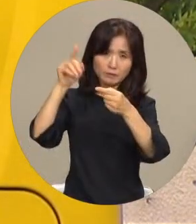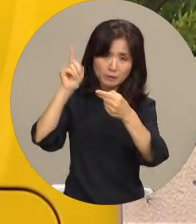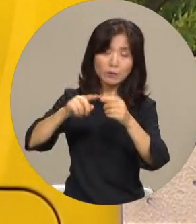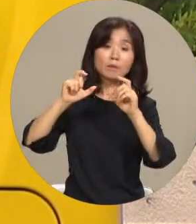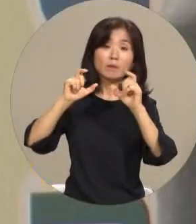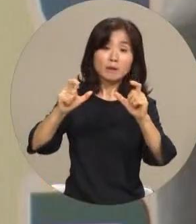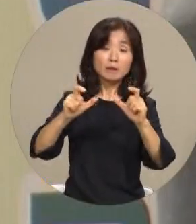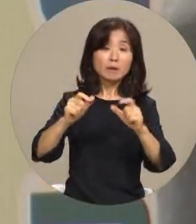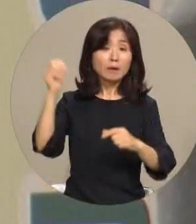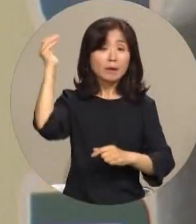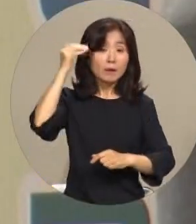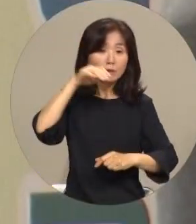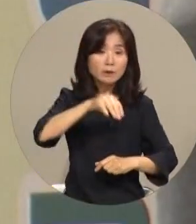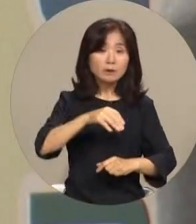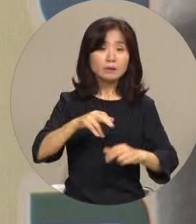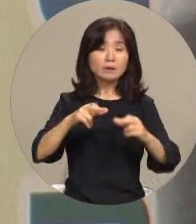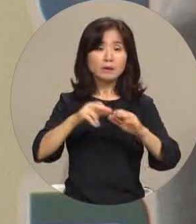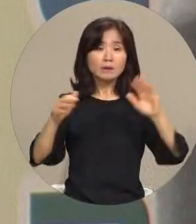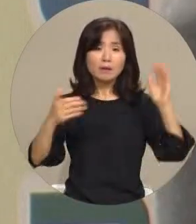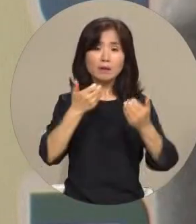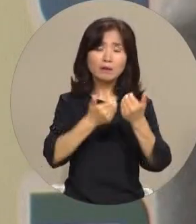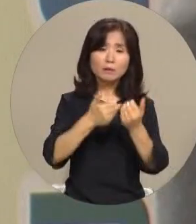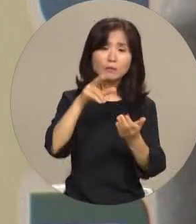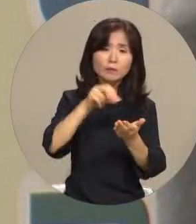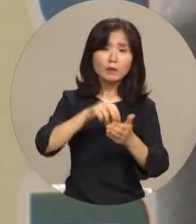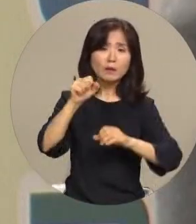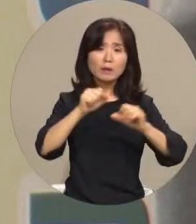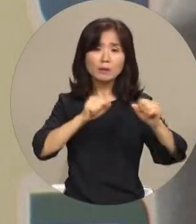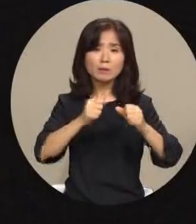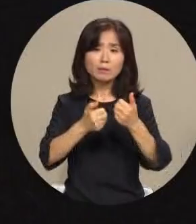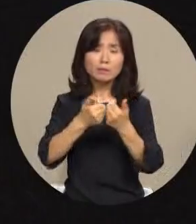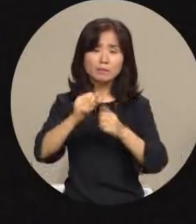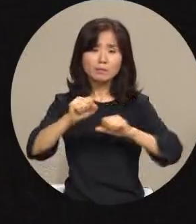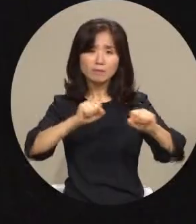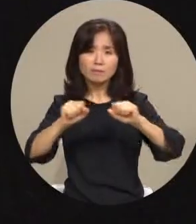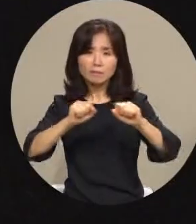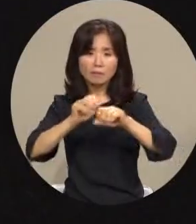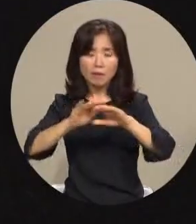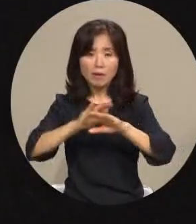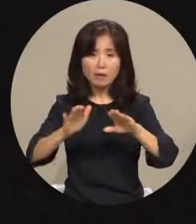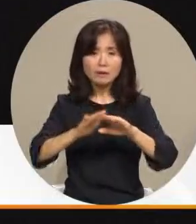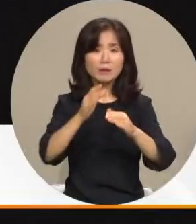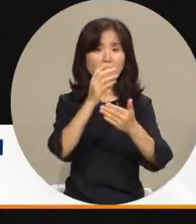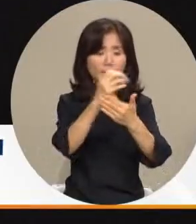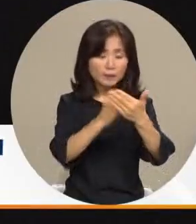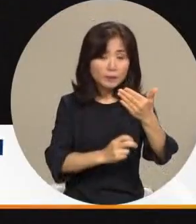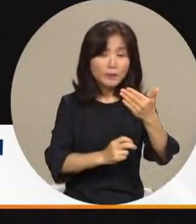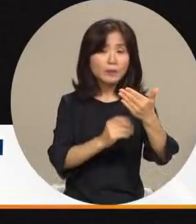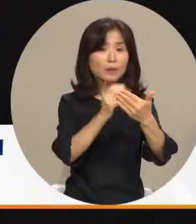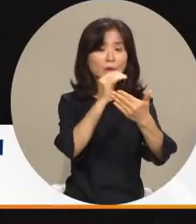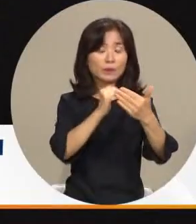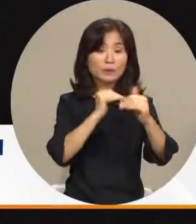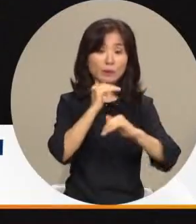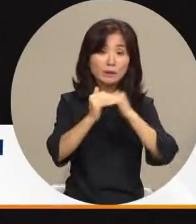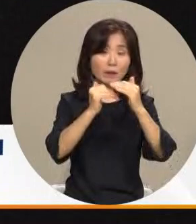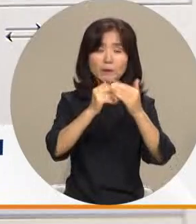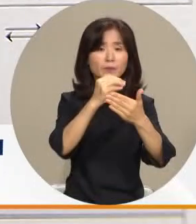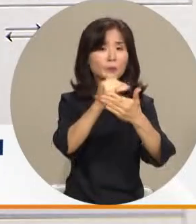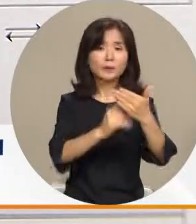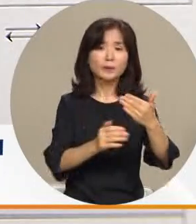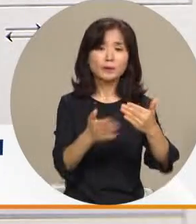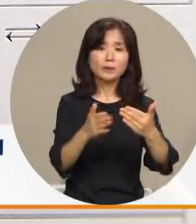갈등과 문제행위에 대응하는 절차나 규정이 없습니다 교권보호위원회에서는 징계를 한 단계